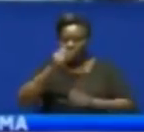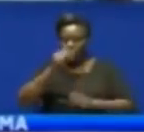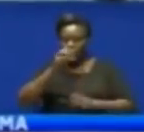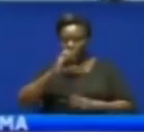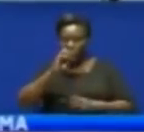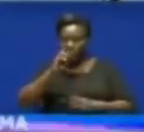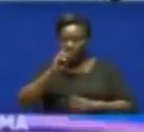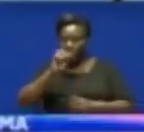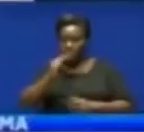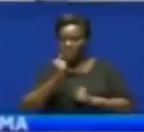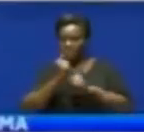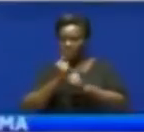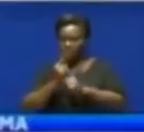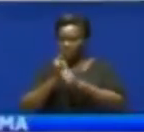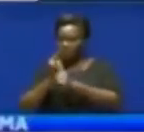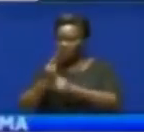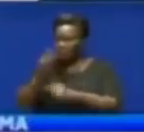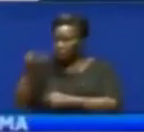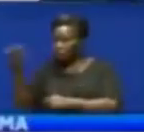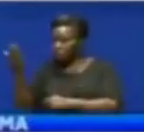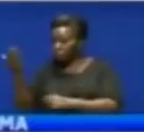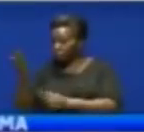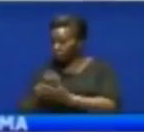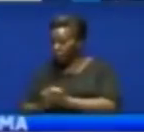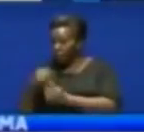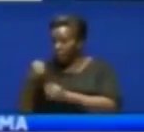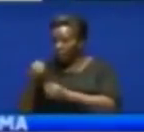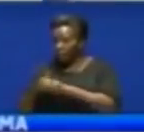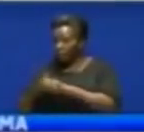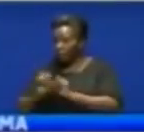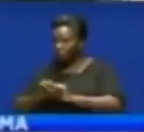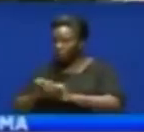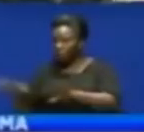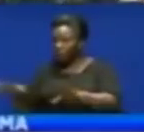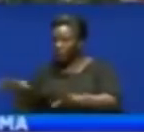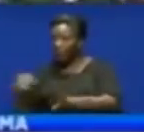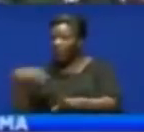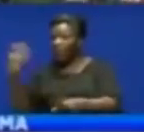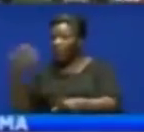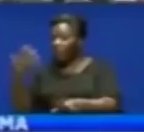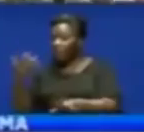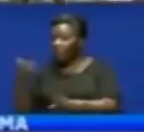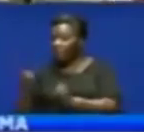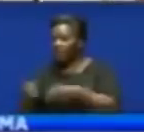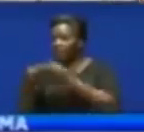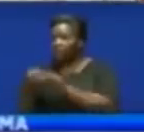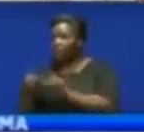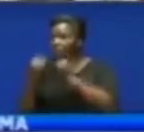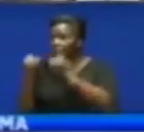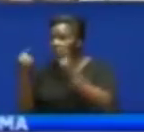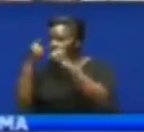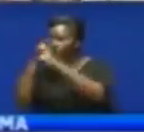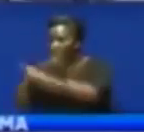kufuatilia watu wote wanaofanya upotoshaji kwa kupitia mitandao ya kijamii ili hatua za kisheria